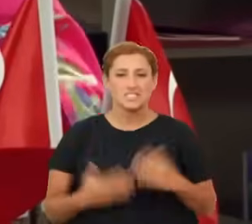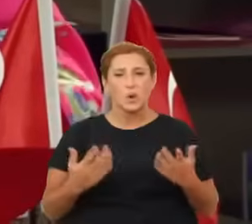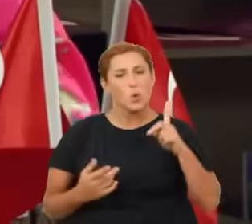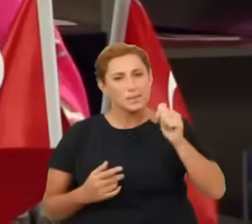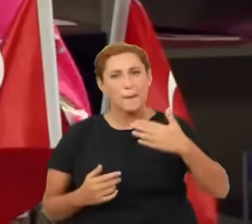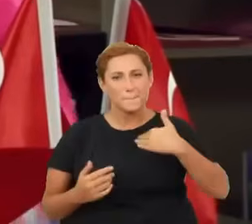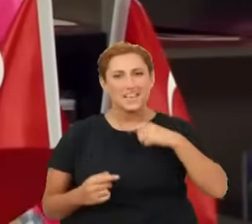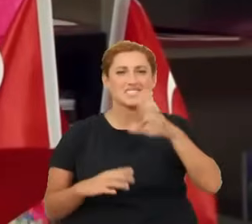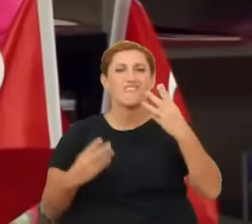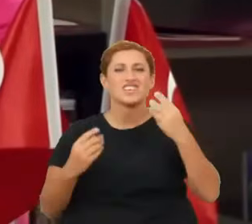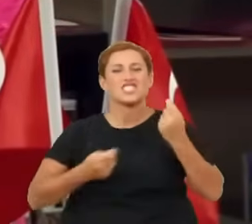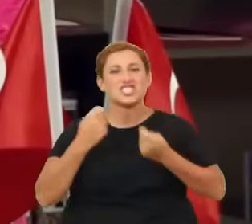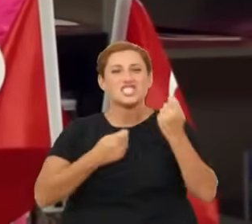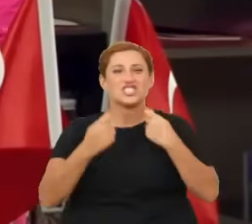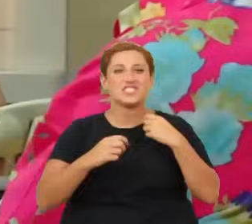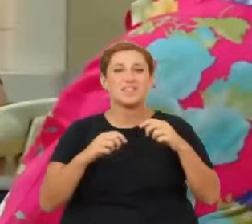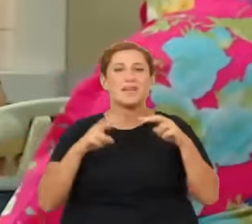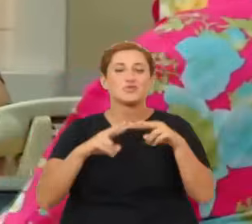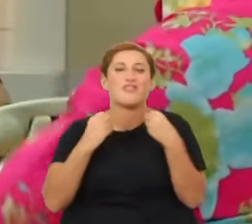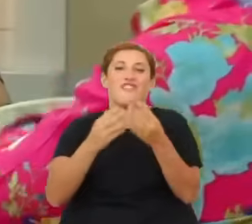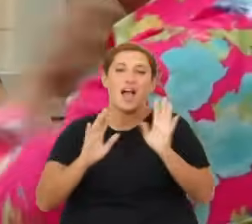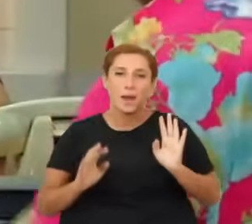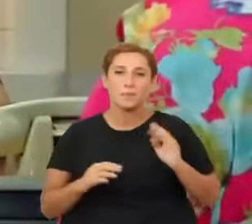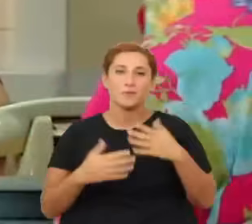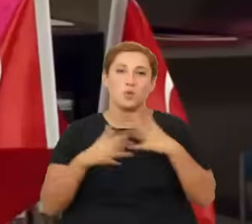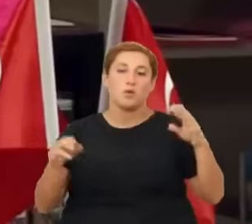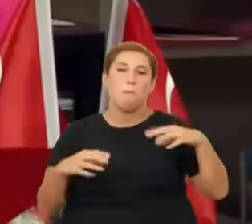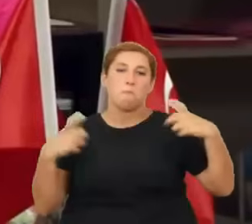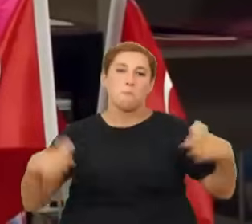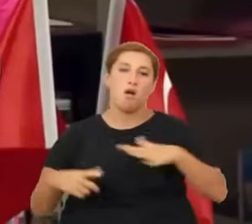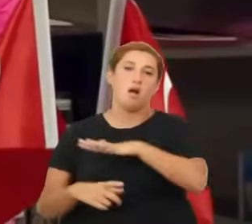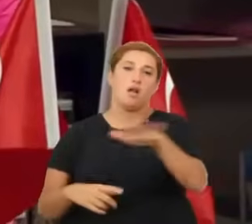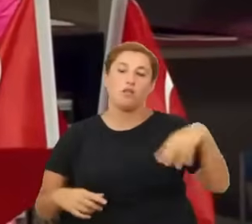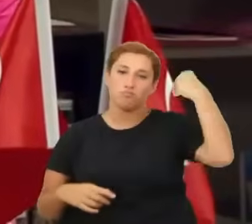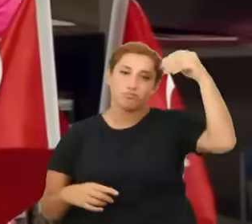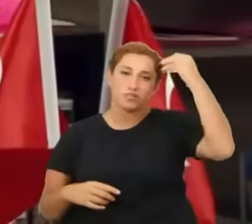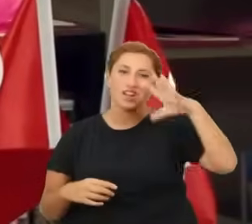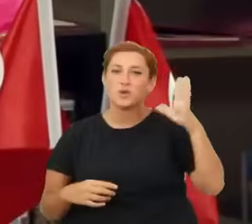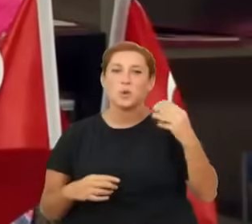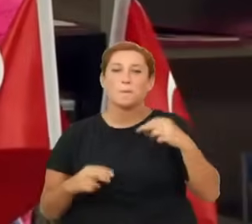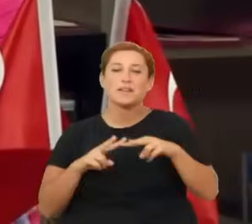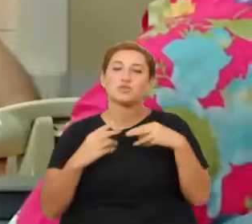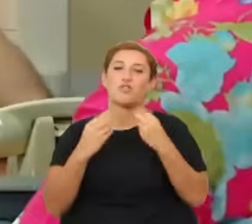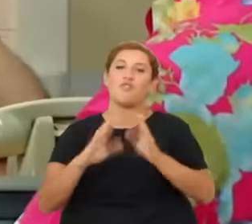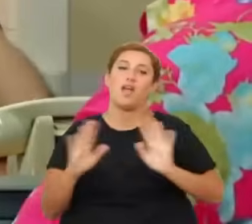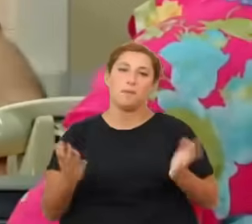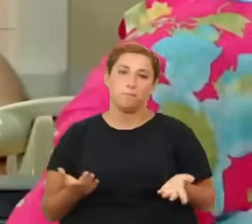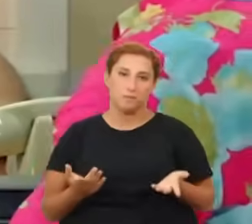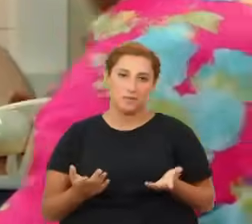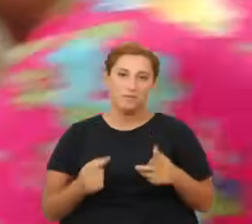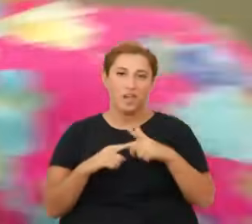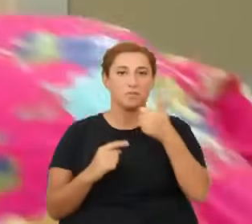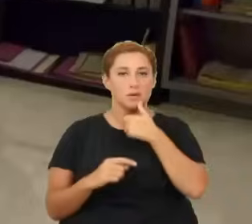O zaman ben sizi daha fazla işinizden alıkoymayayım. Koskoca mahallenin... muhtarını daha fazla meşgul etmeyin. Fehmi